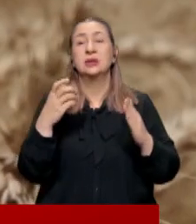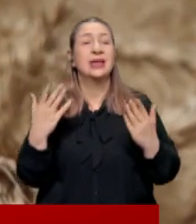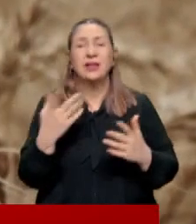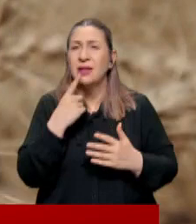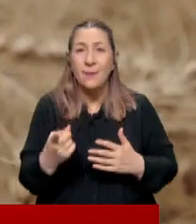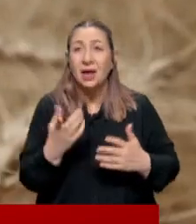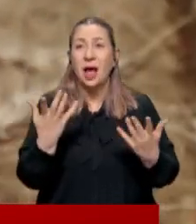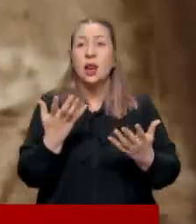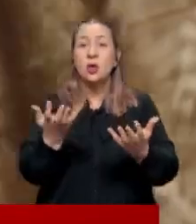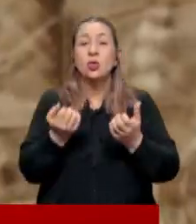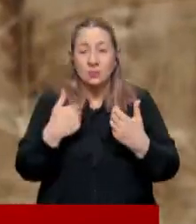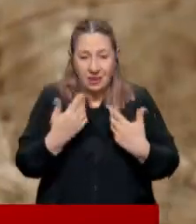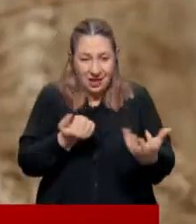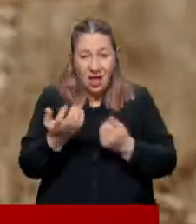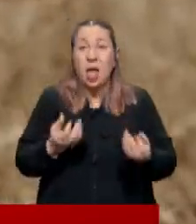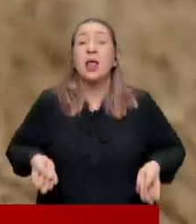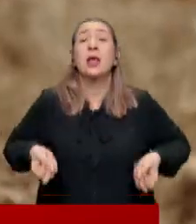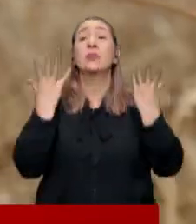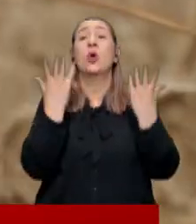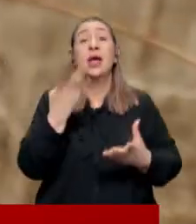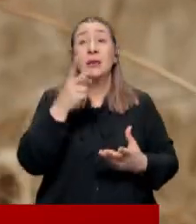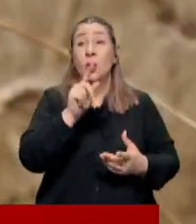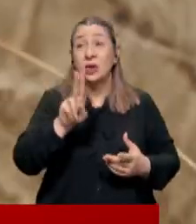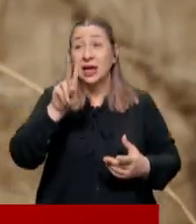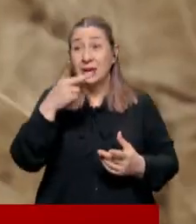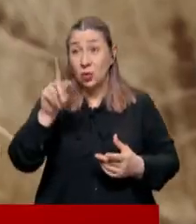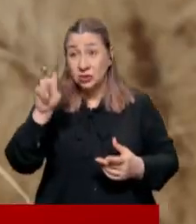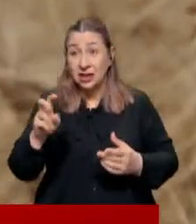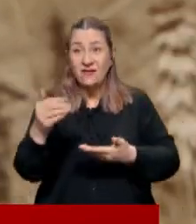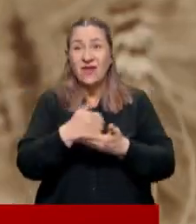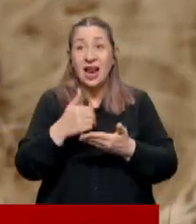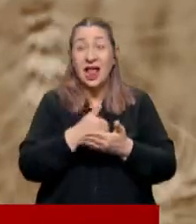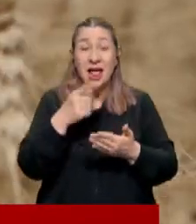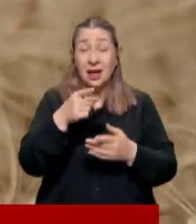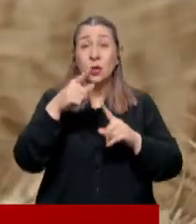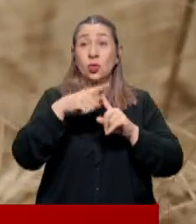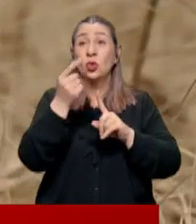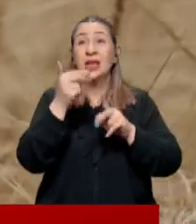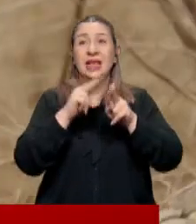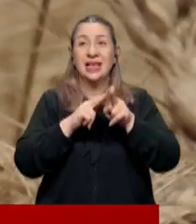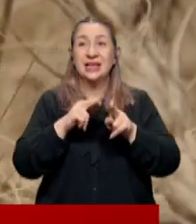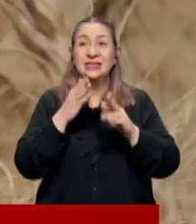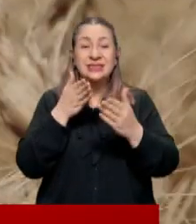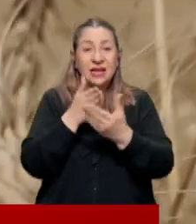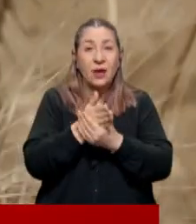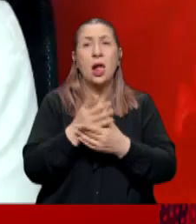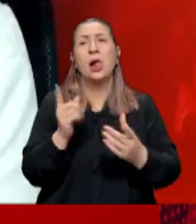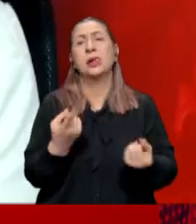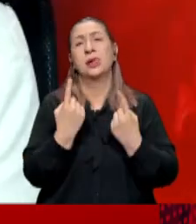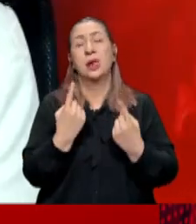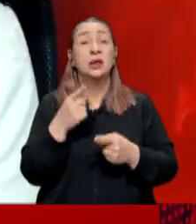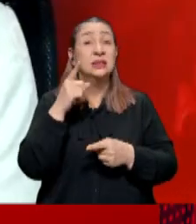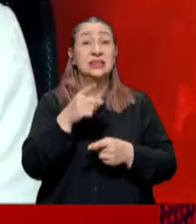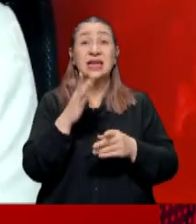Yani tüketime yetmiyor. 2017-2018 yıllarından önceki verilere ise TÜİK'in sayfasından ulaşılamıyor.